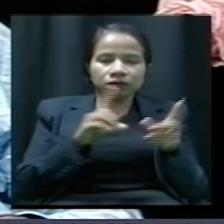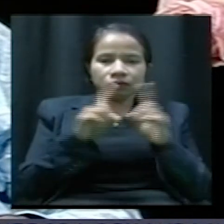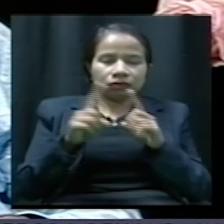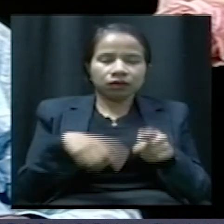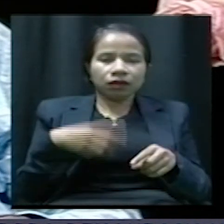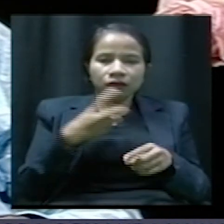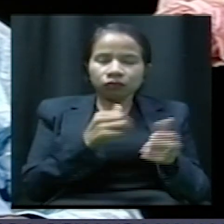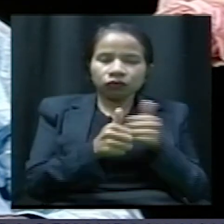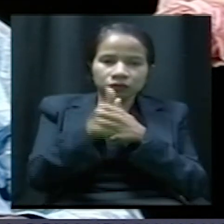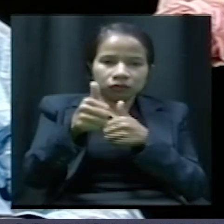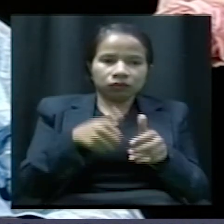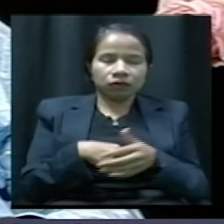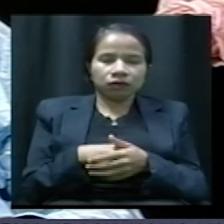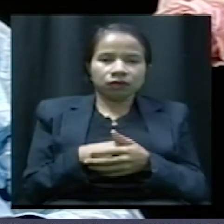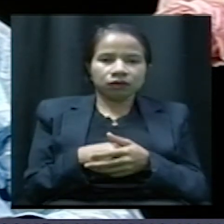hau hamos concorda.